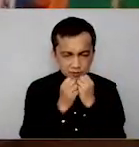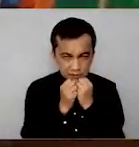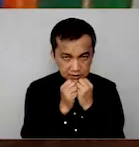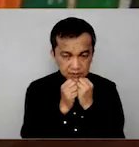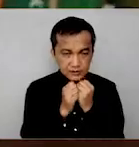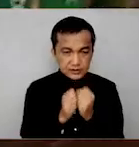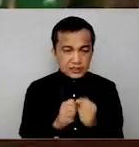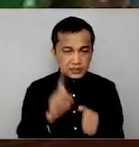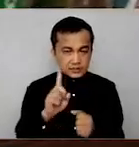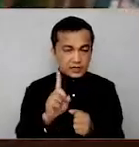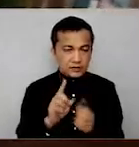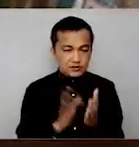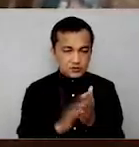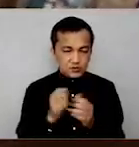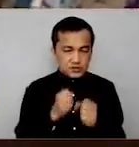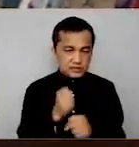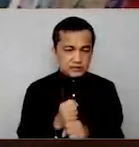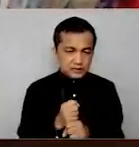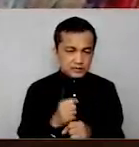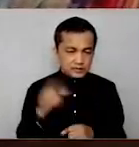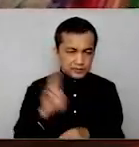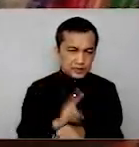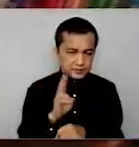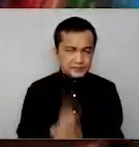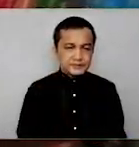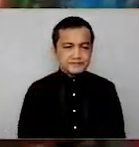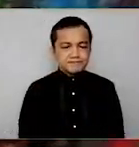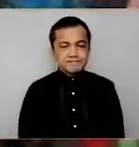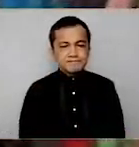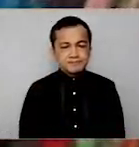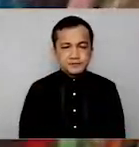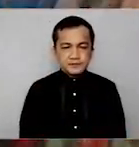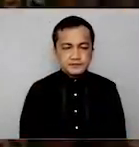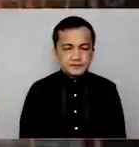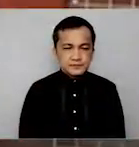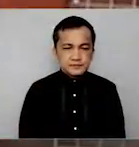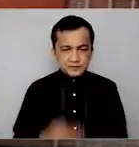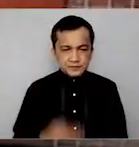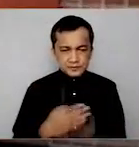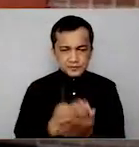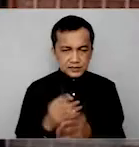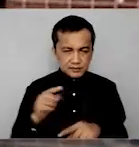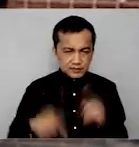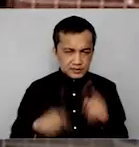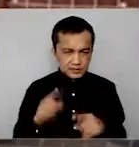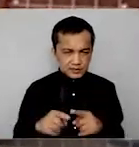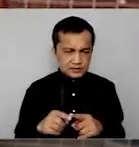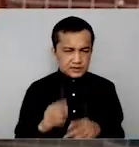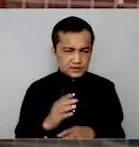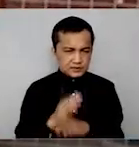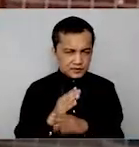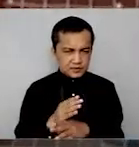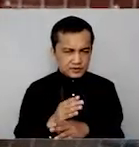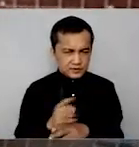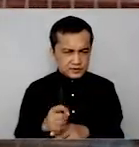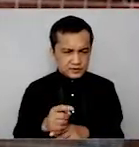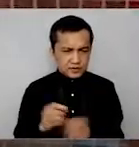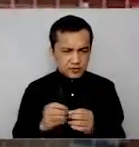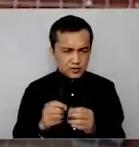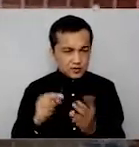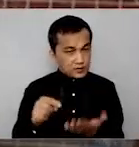school year mo lang magagamit. Isa rin po yun sa mga factor po kasi budget friendly po siya. Siguro po kasi din mas affordable din po sa